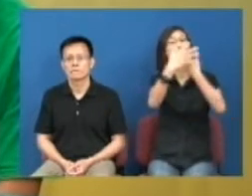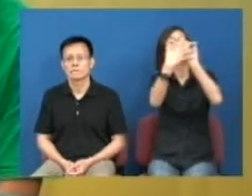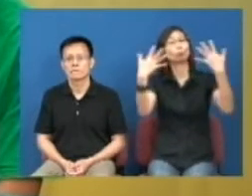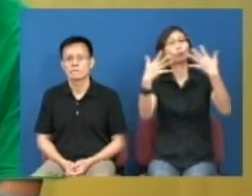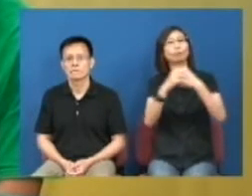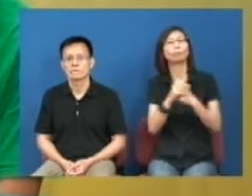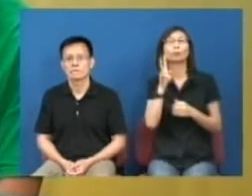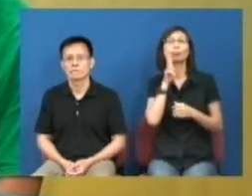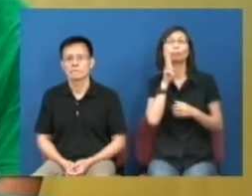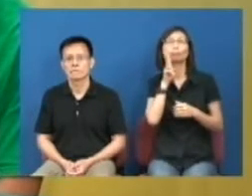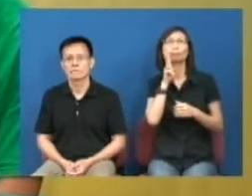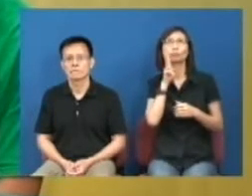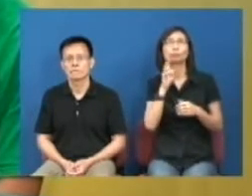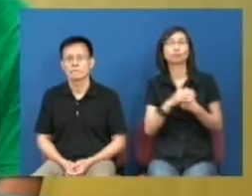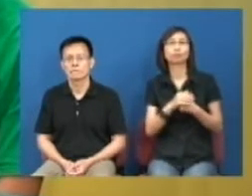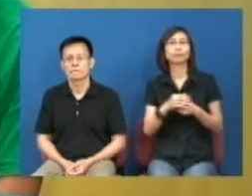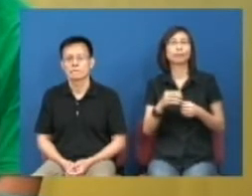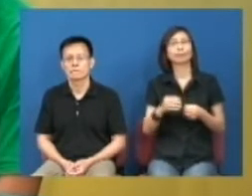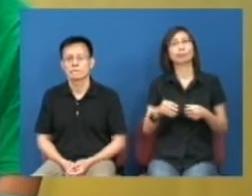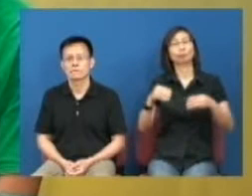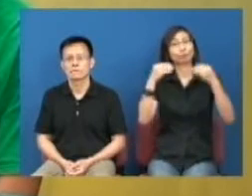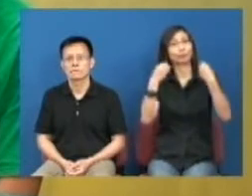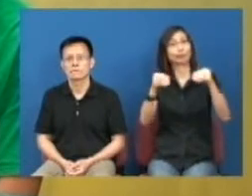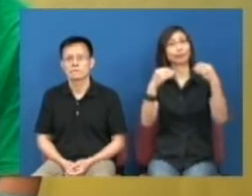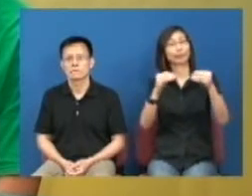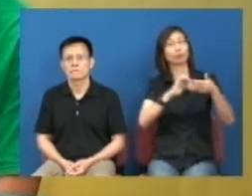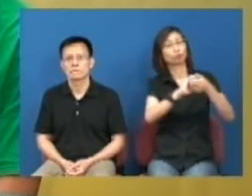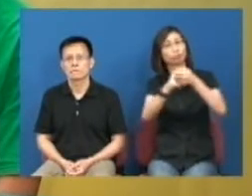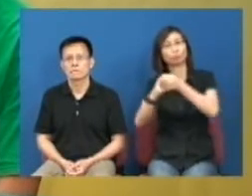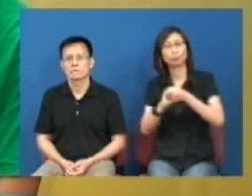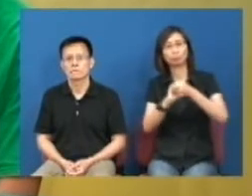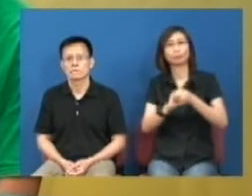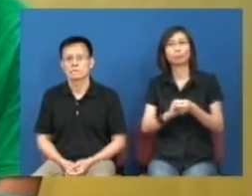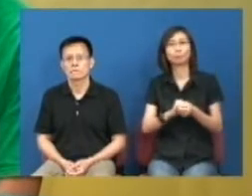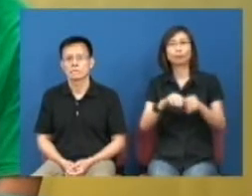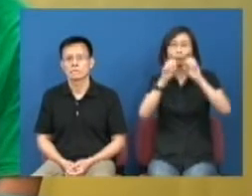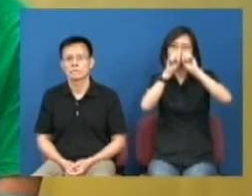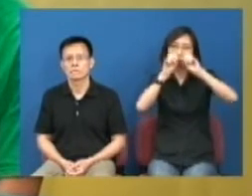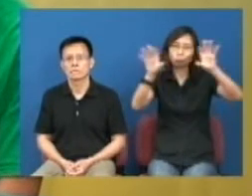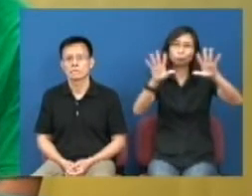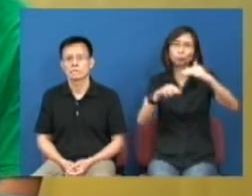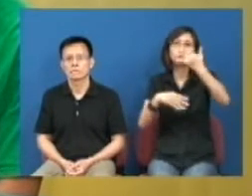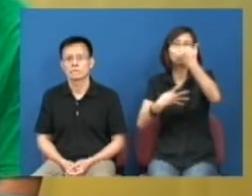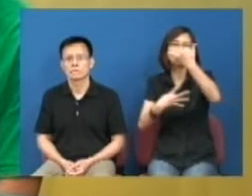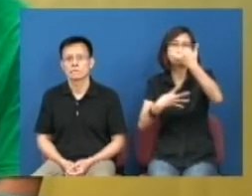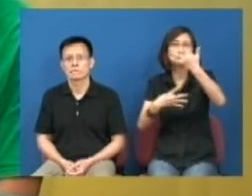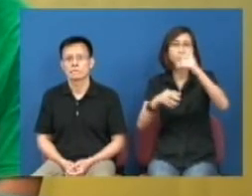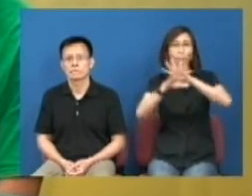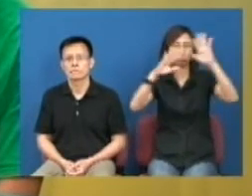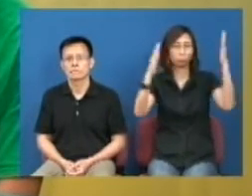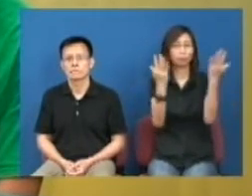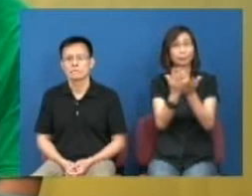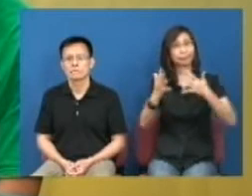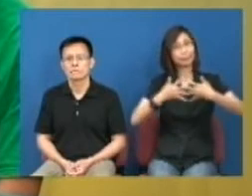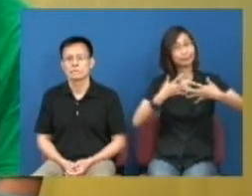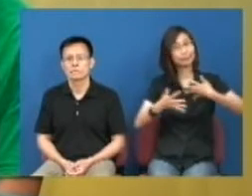整咗段片咧，係將六四事件嘅來龍去脈都要交代啦。咁當然喺網絡上面其實都有好多人咧，